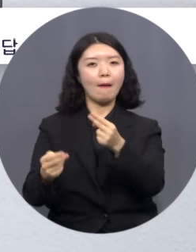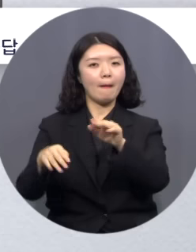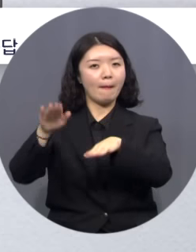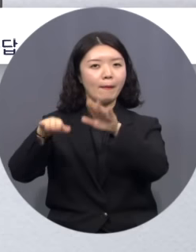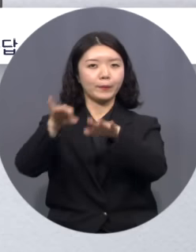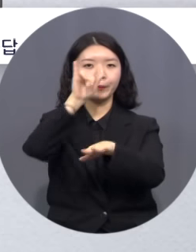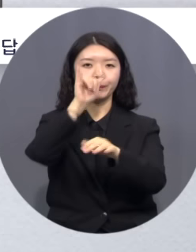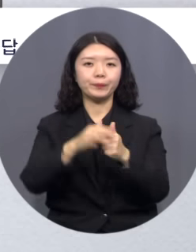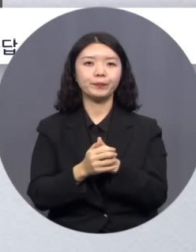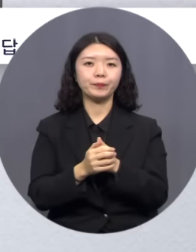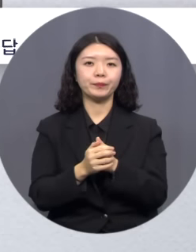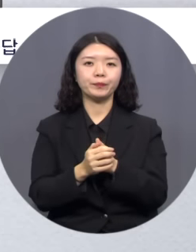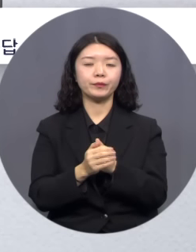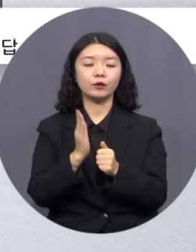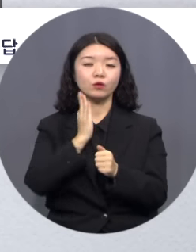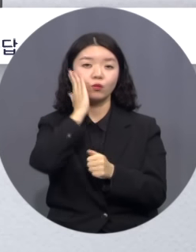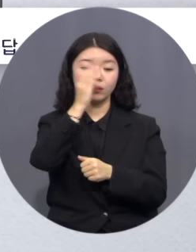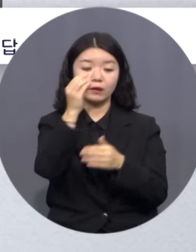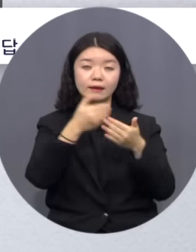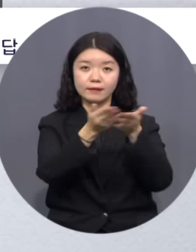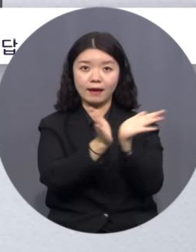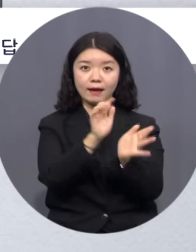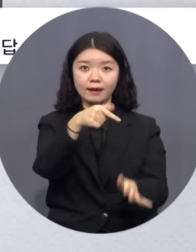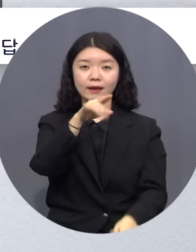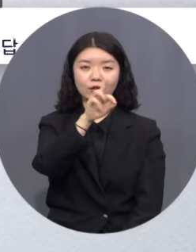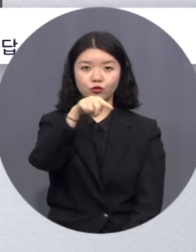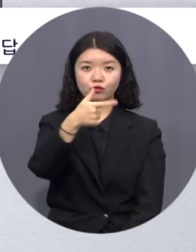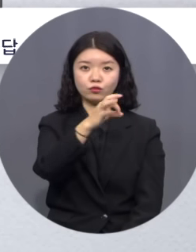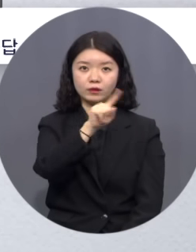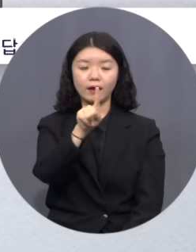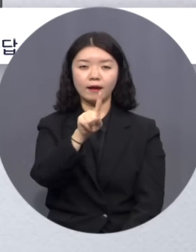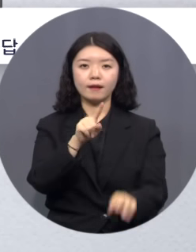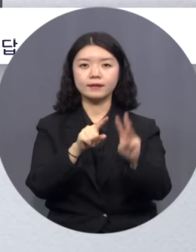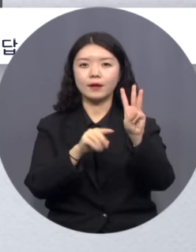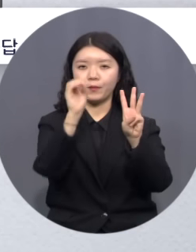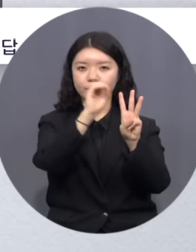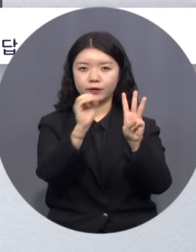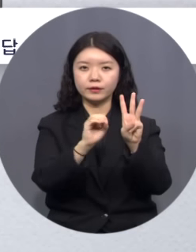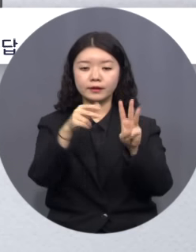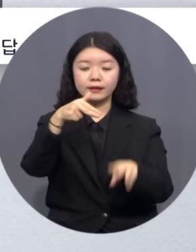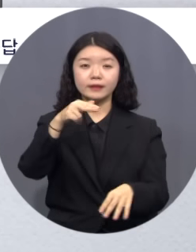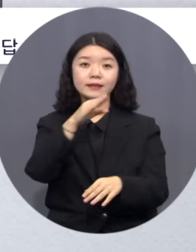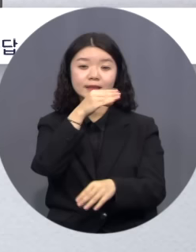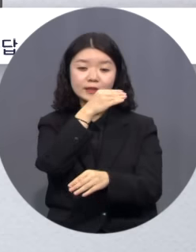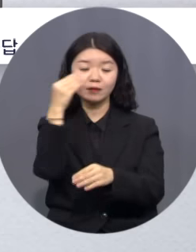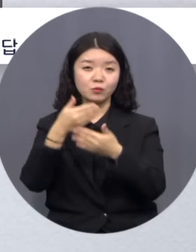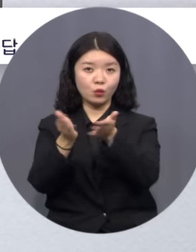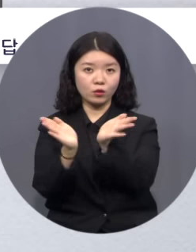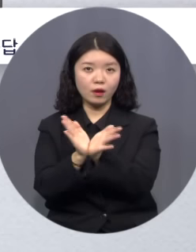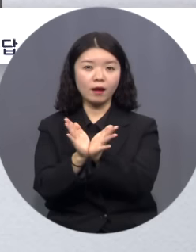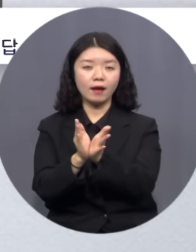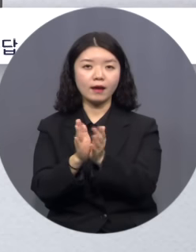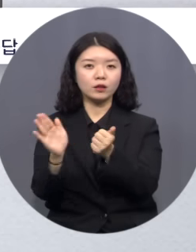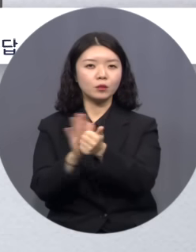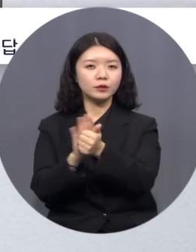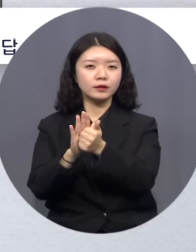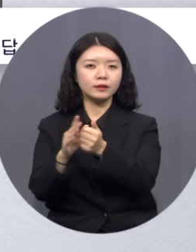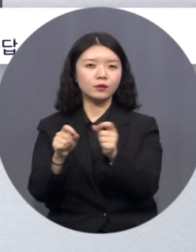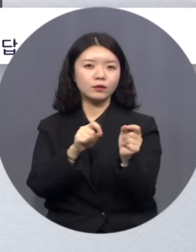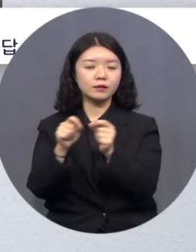보였습니다 녹색 정의당 강순 제주시을 위원장 진보당 송경남 제주도당 서비스 현장